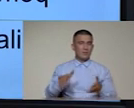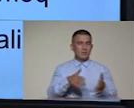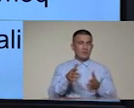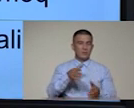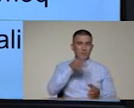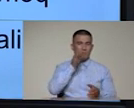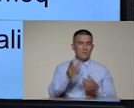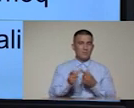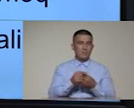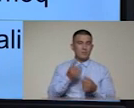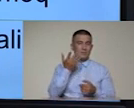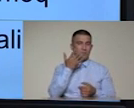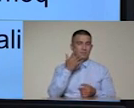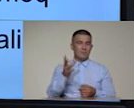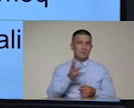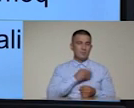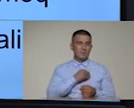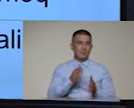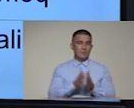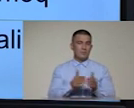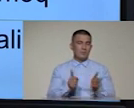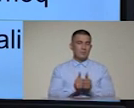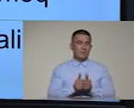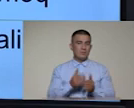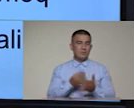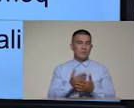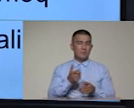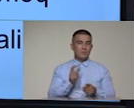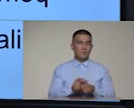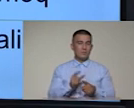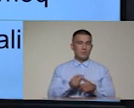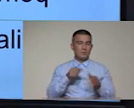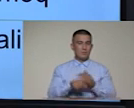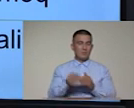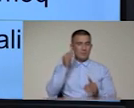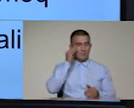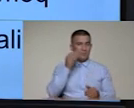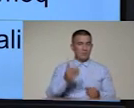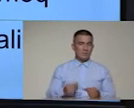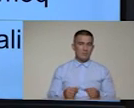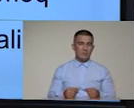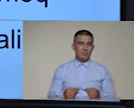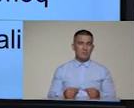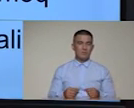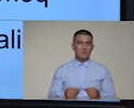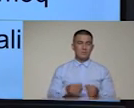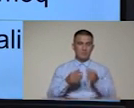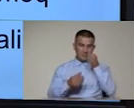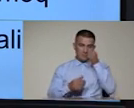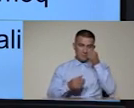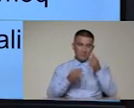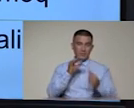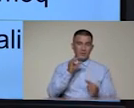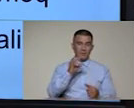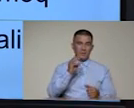esa yonma-yon qo'shni bo'lib yashamoq degan ma'noni bildiradi. Iste'dod so'zi